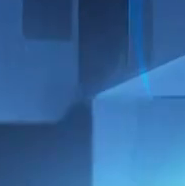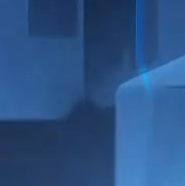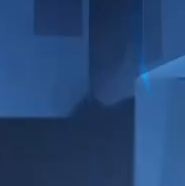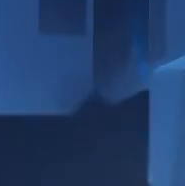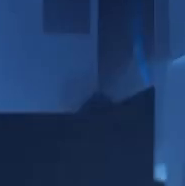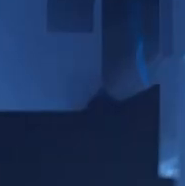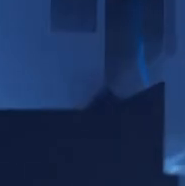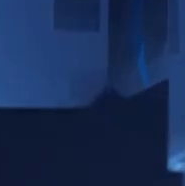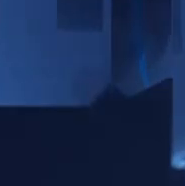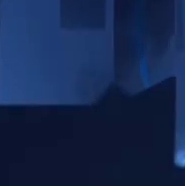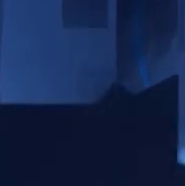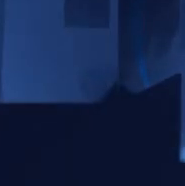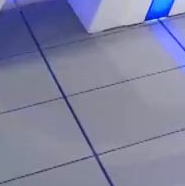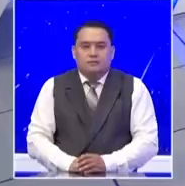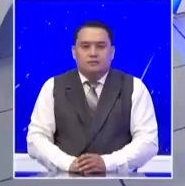Талдыкурган.